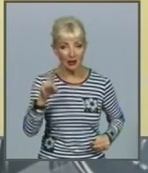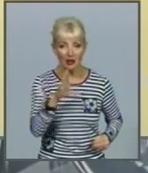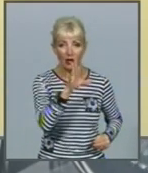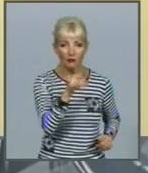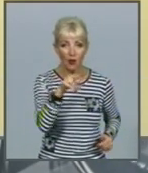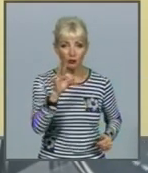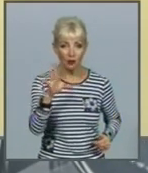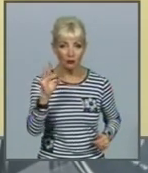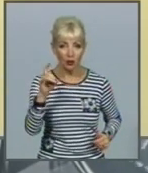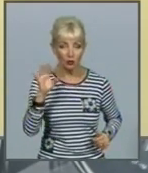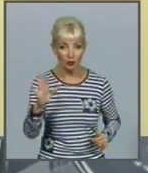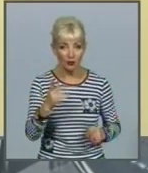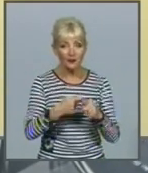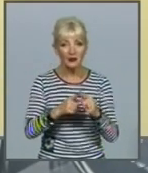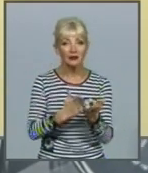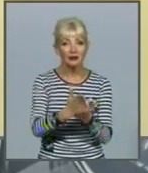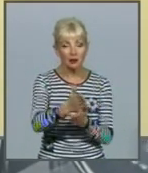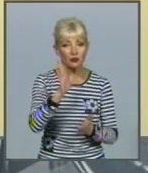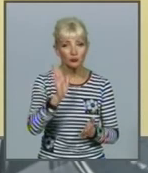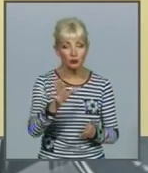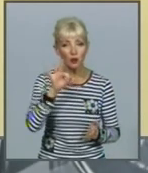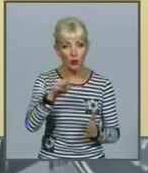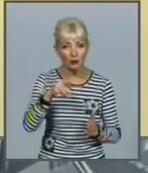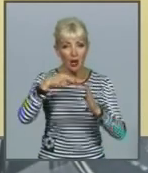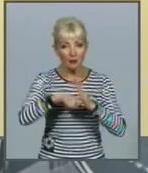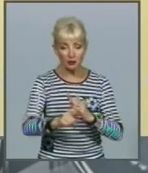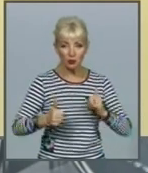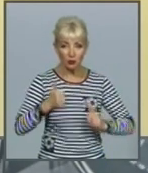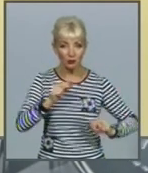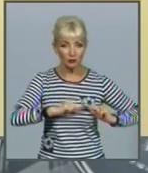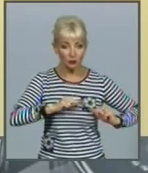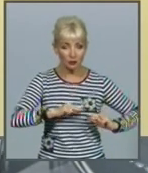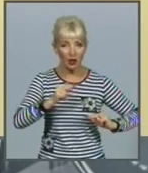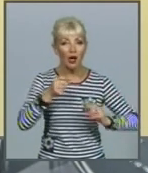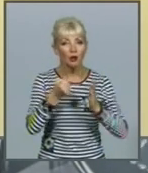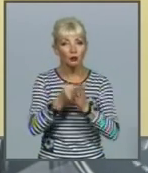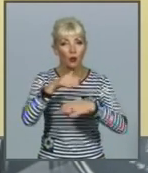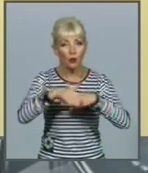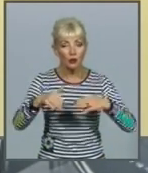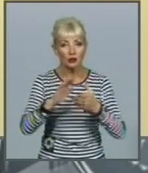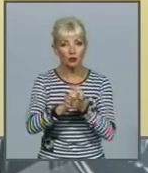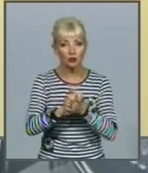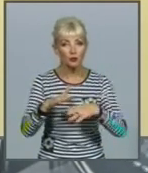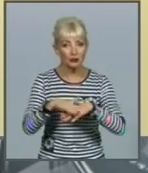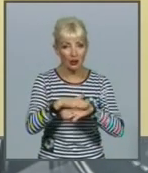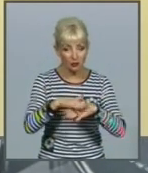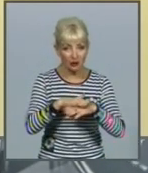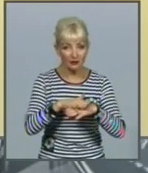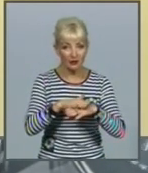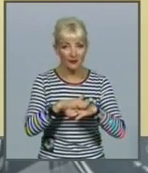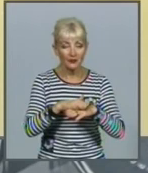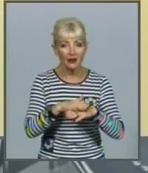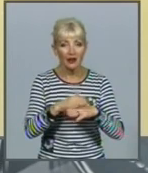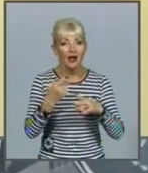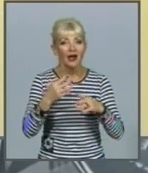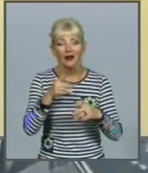маршрут буде від Петру Героїв Труда на вулицю Дружби народов до самого конца, на Северную Салтовку, маршрут, которого очень давно ждали